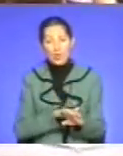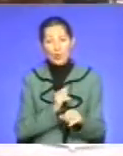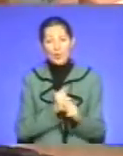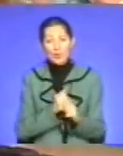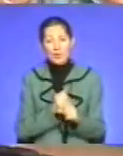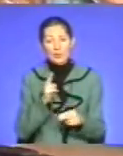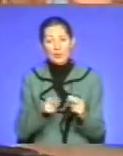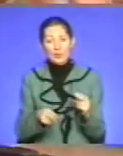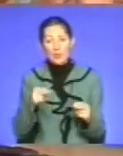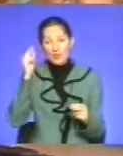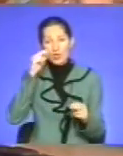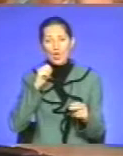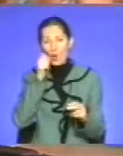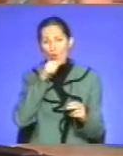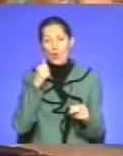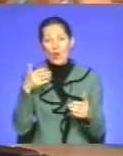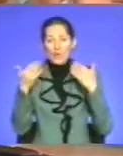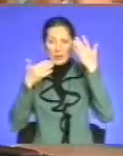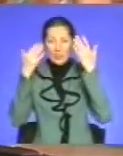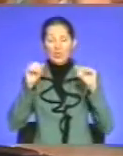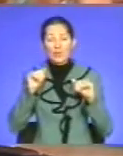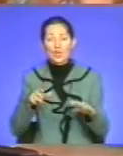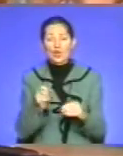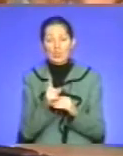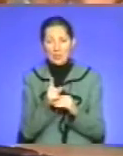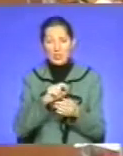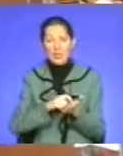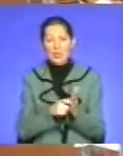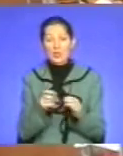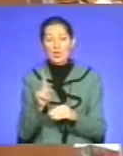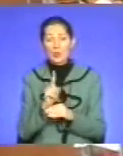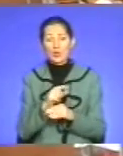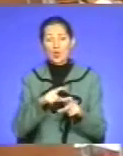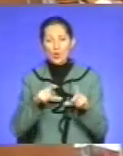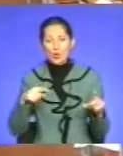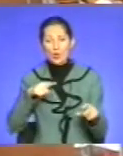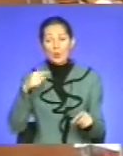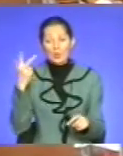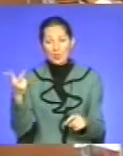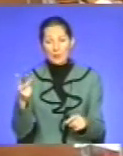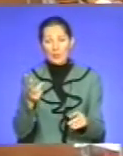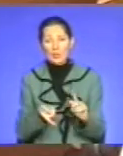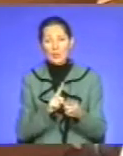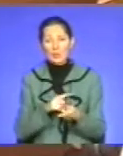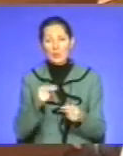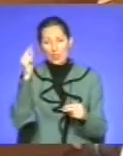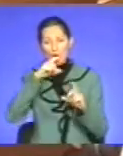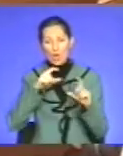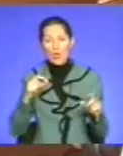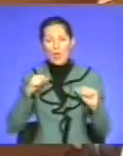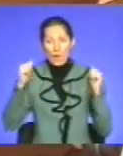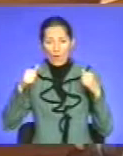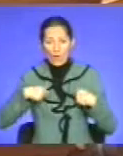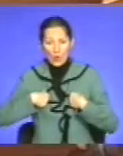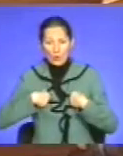завершення навчального року веселішим вирішили 11-класники Тернопільської школи номер 3. Замість шкільної форми вони щодня